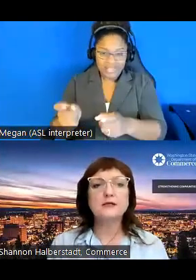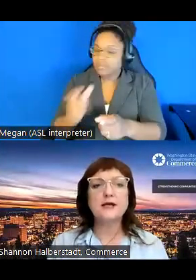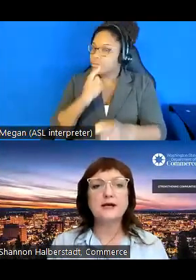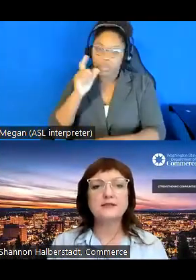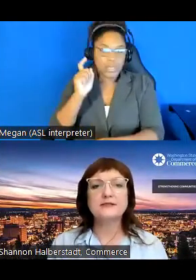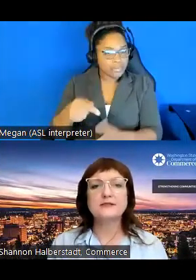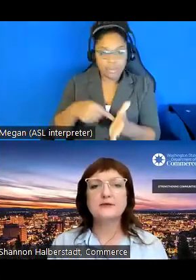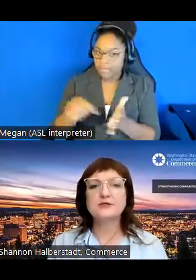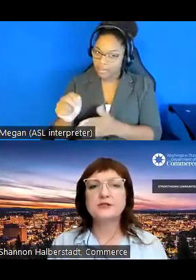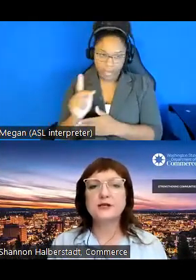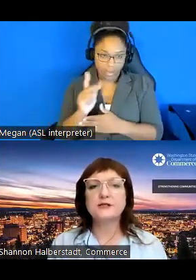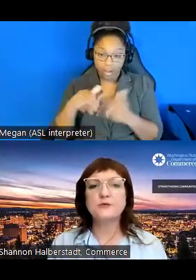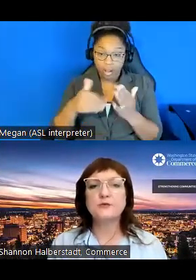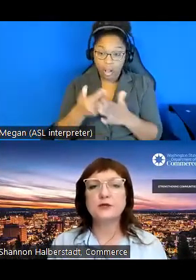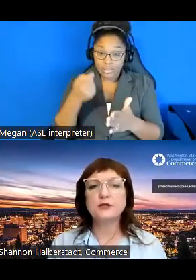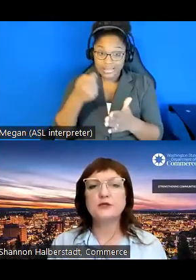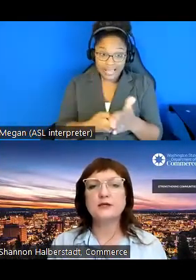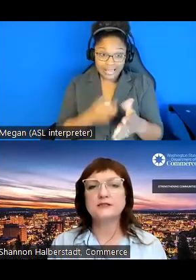이 그랜트는